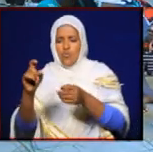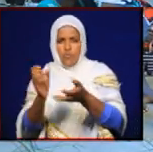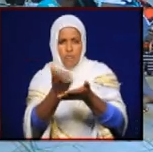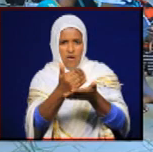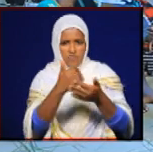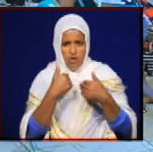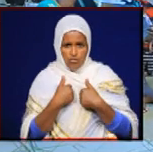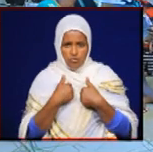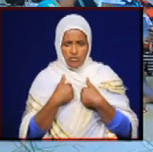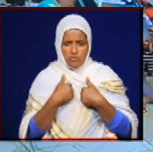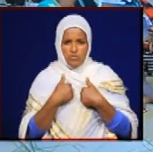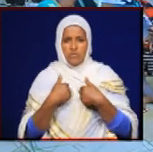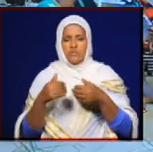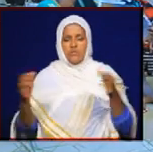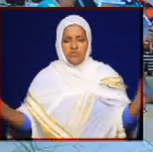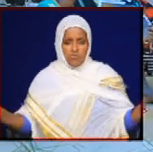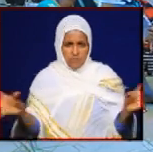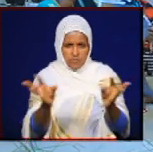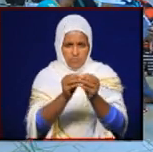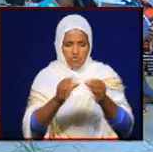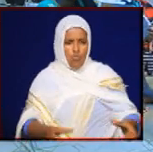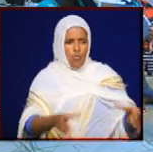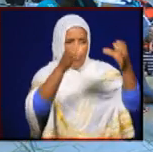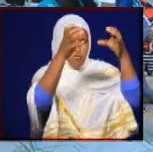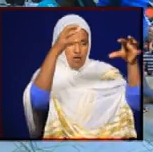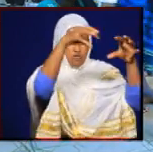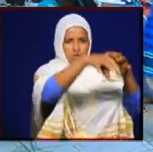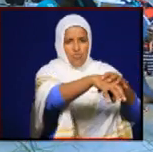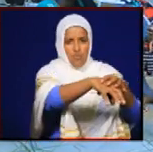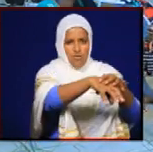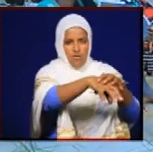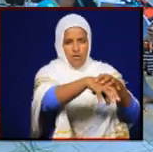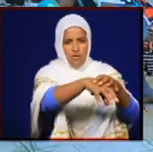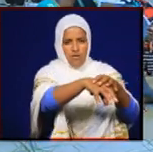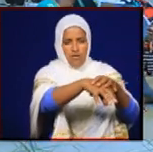ቢያፈራልኝ እህሉን ሰብስቤ ጎተራ አስገባው